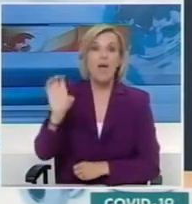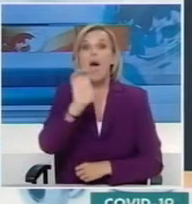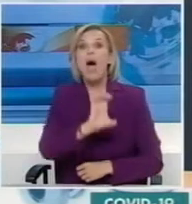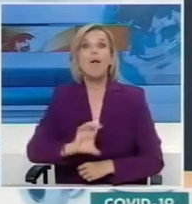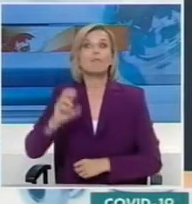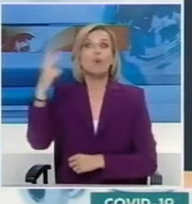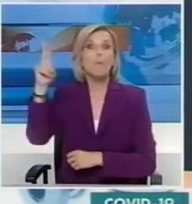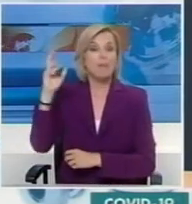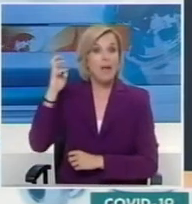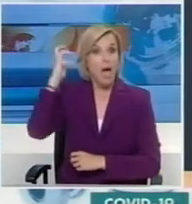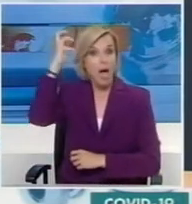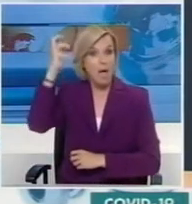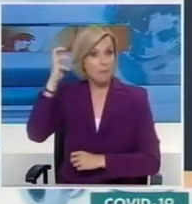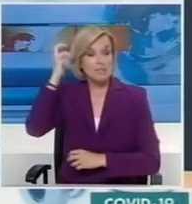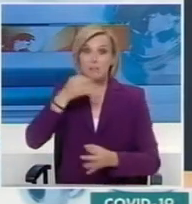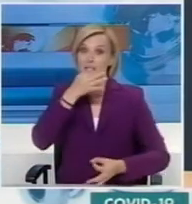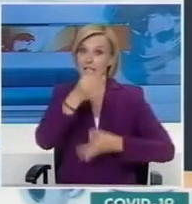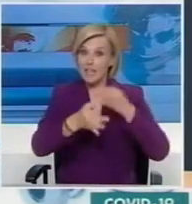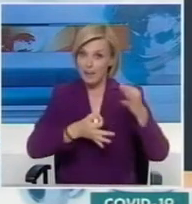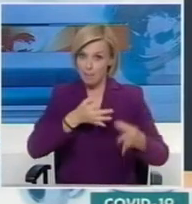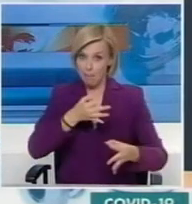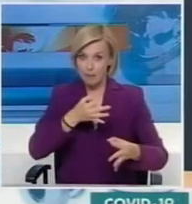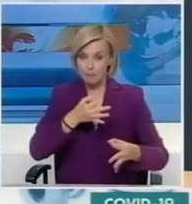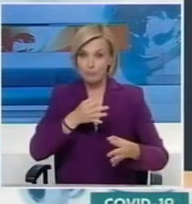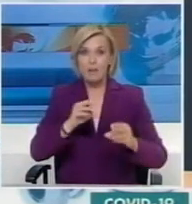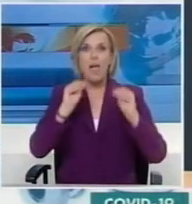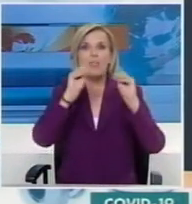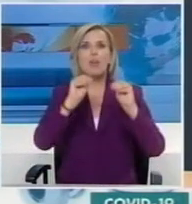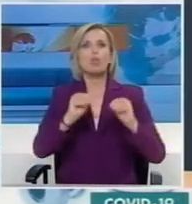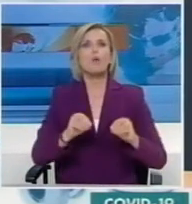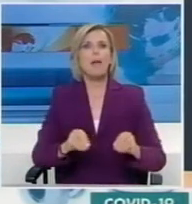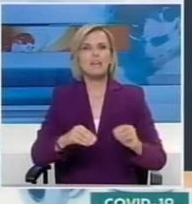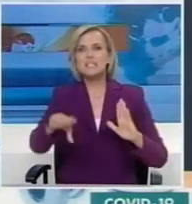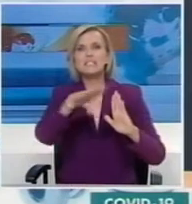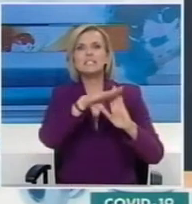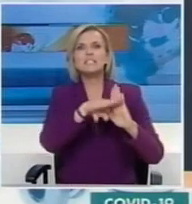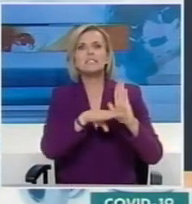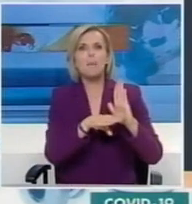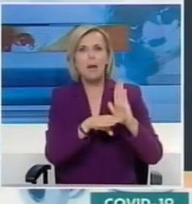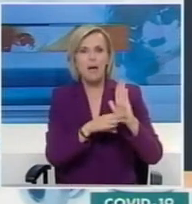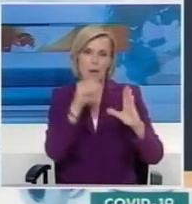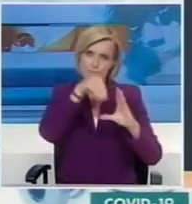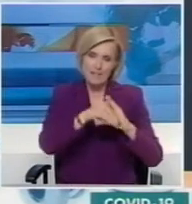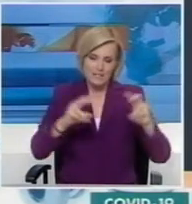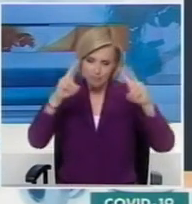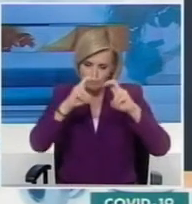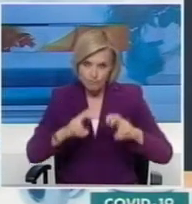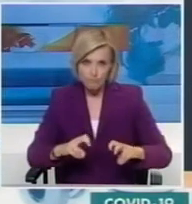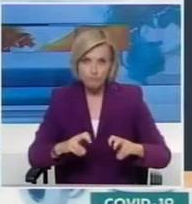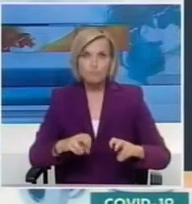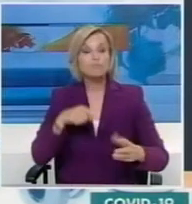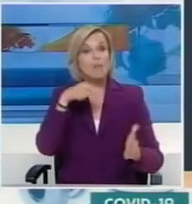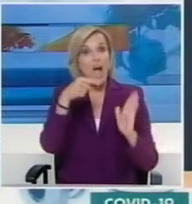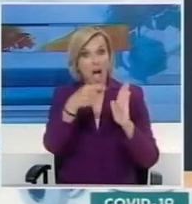επιστήμονες δήλωσαν επίσημα πως τα δεδομένα από το σύστημα EuroMOMO, στο οποίο συμμετέχει και η πατρίδα μας, είναι από τους πιο